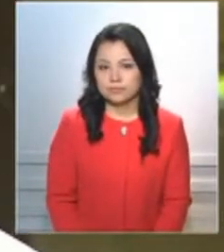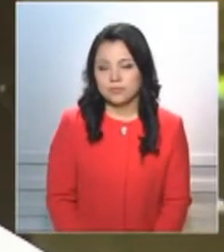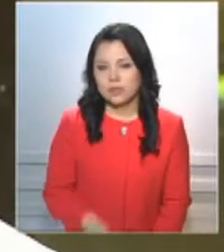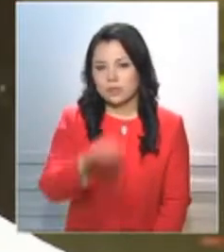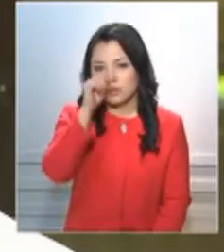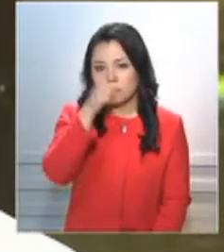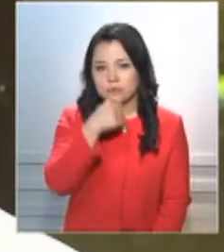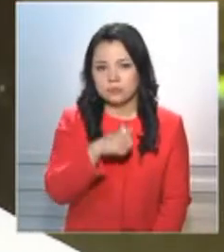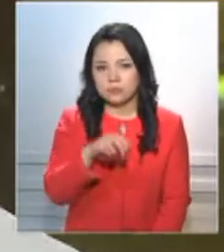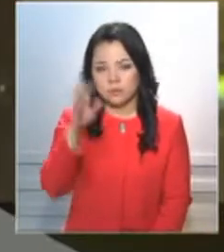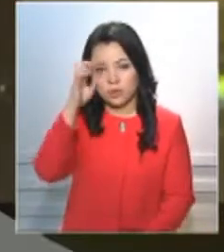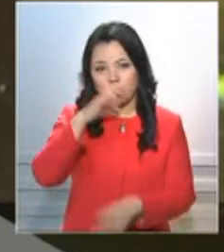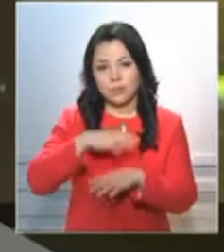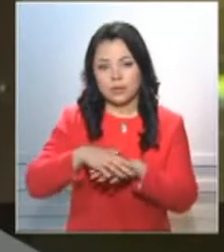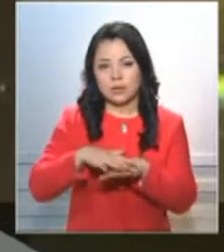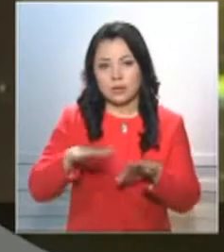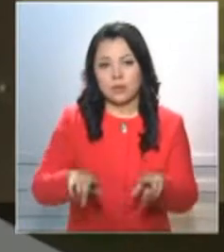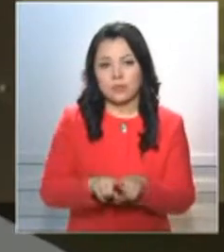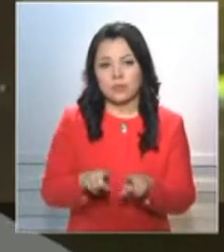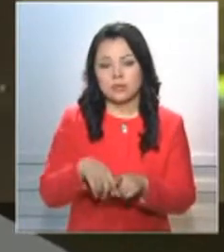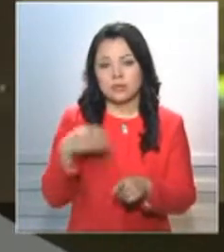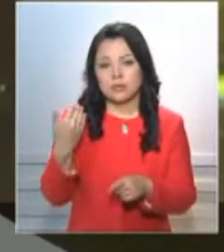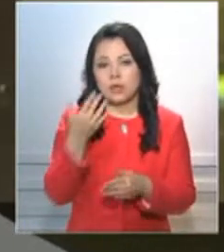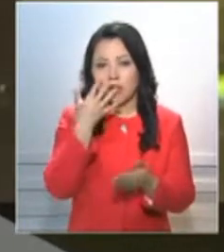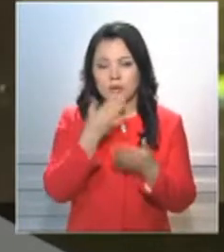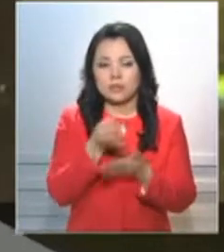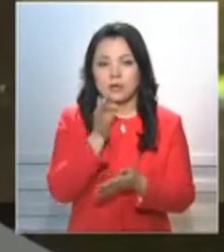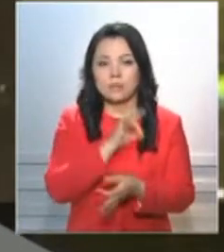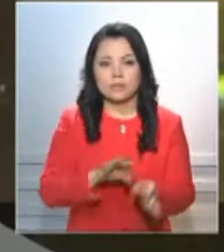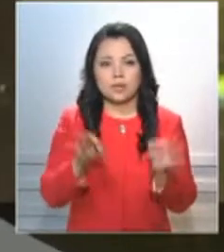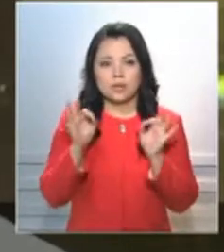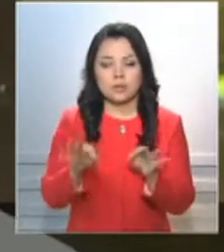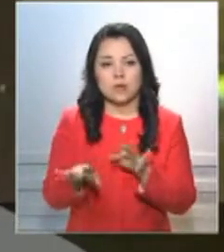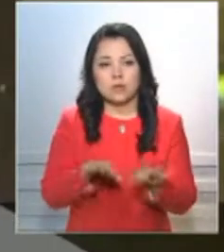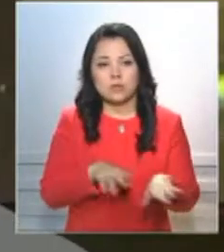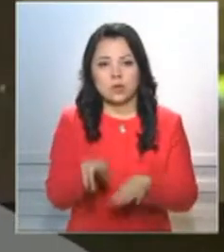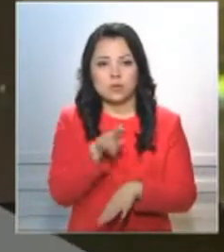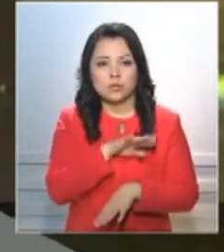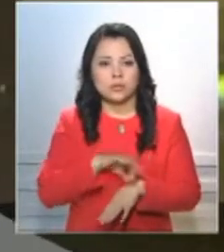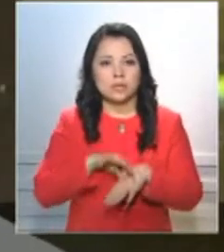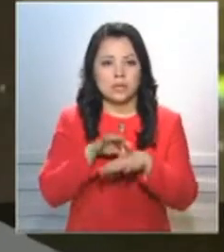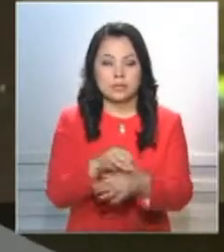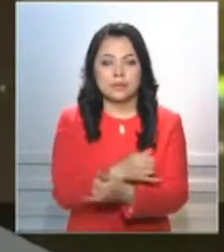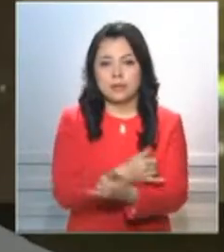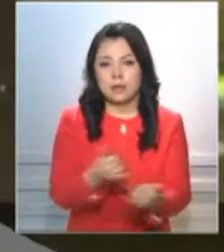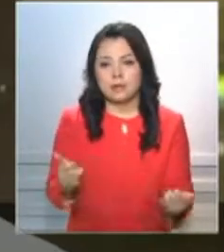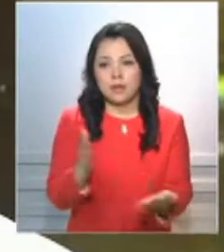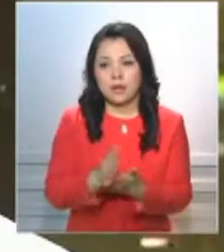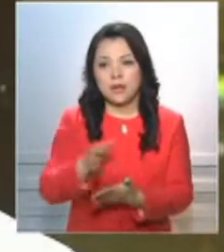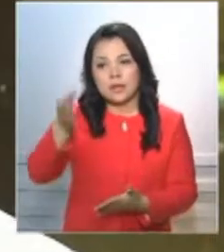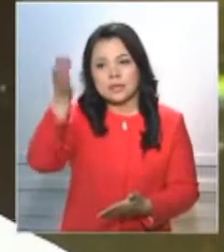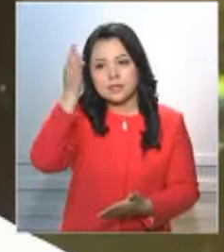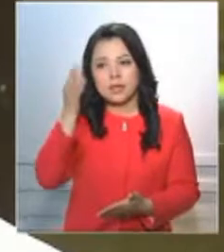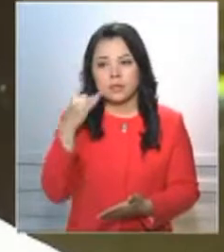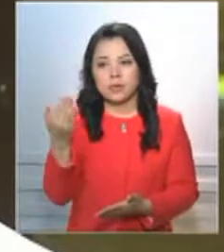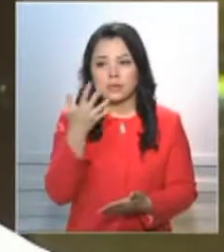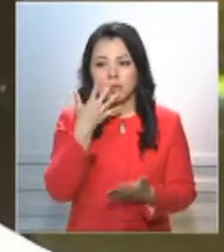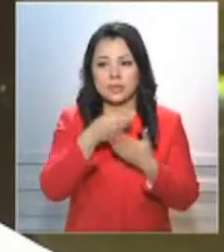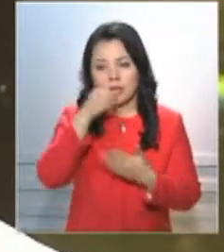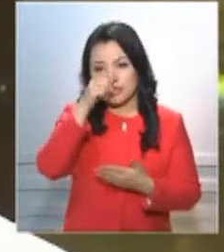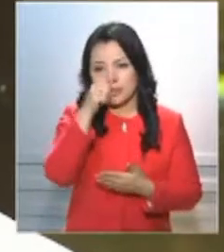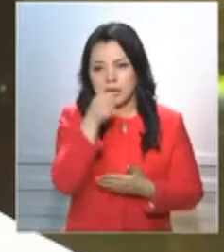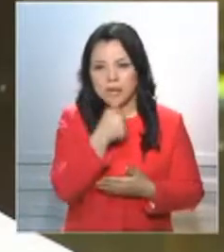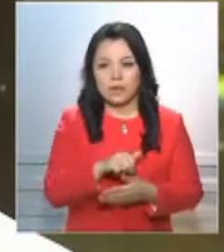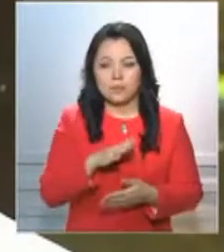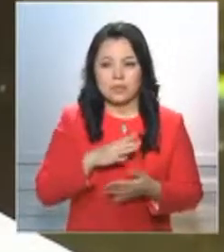Грекия үкіметі шиеленіскен жағдайды шешуде өте тиімді жұмыстар атқарып жатыр. Менмін деген Германияның басын қатырған мәселеде Грекия